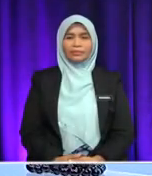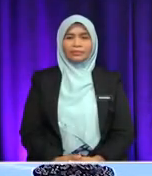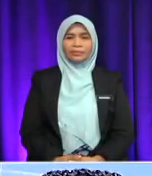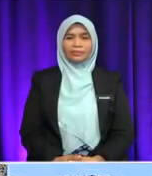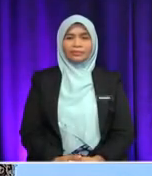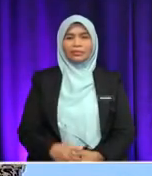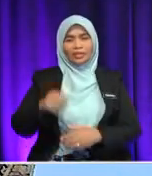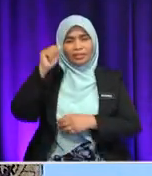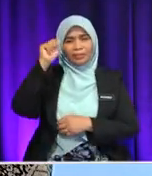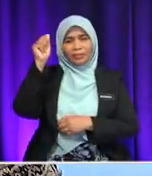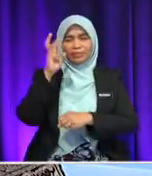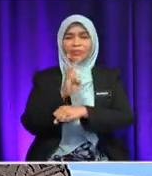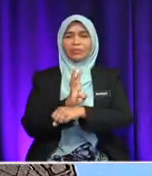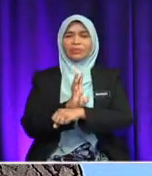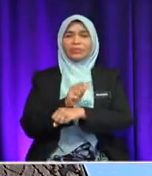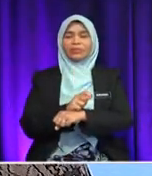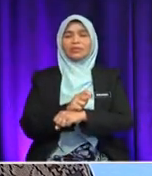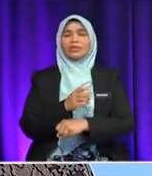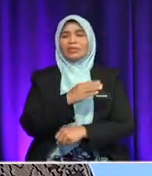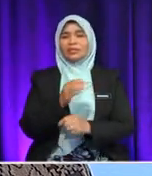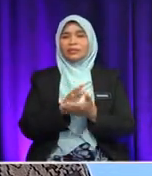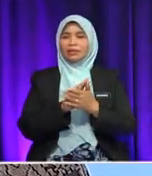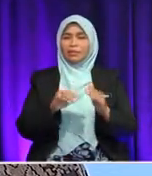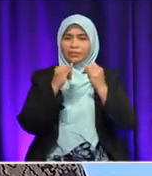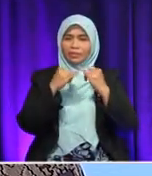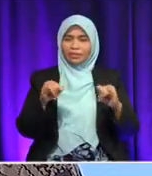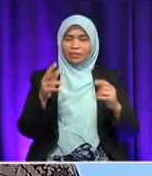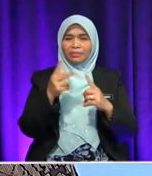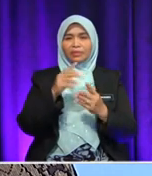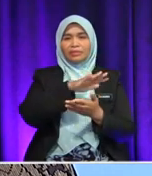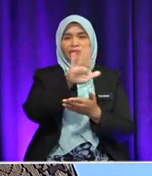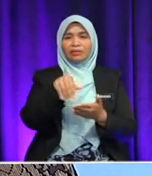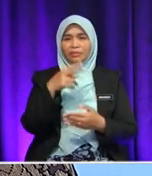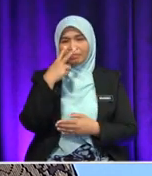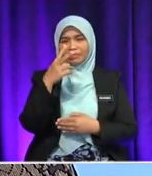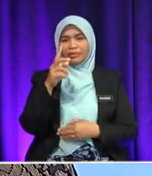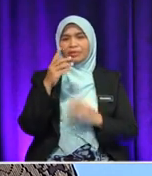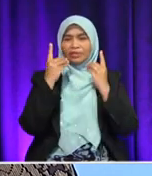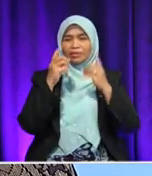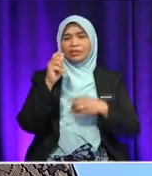Assalamualaikum warahmatullahi wabarakatuh dan salam sejahtera kepada semua penonton